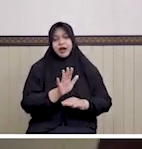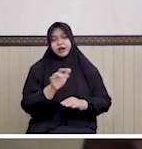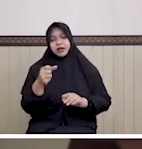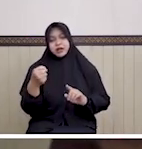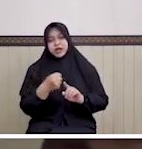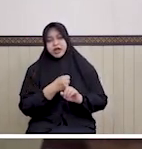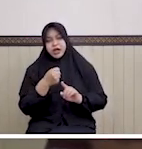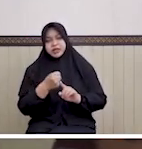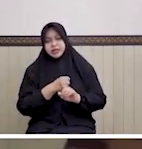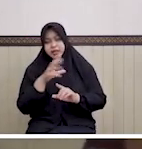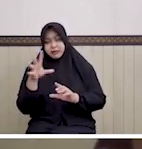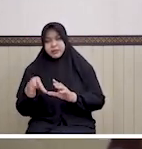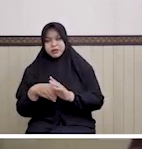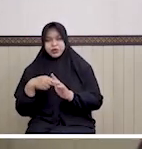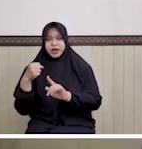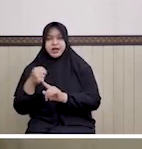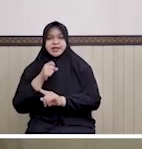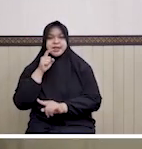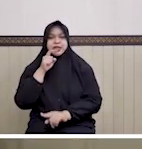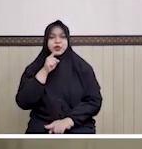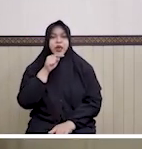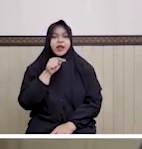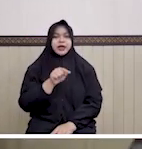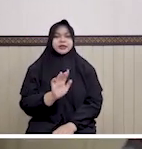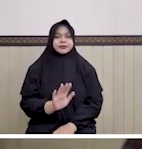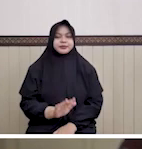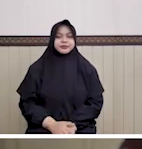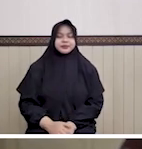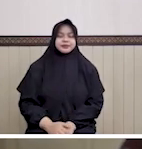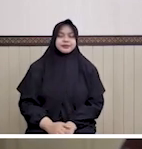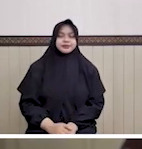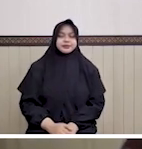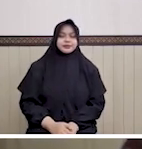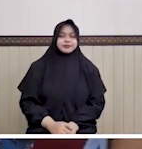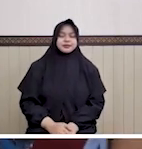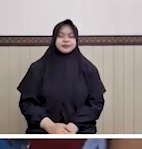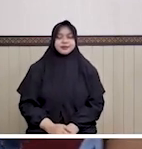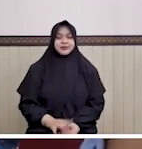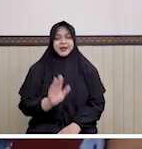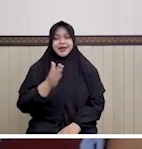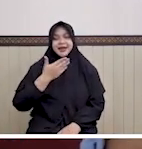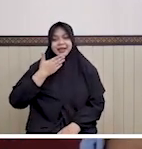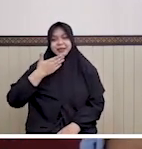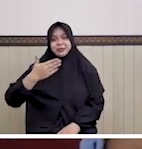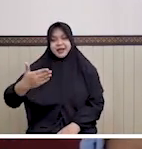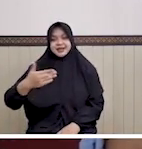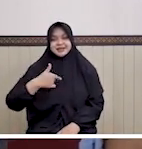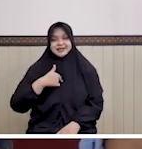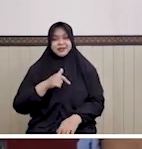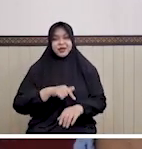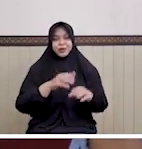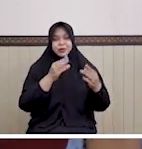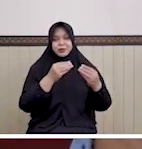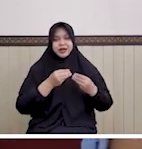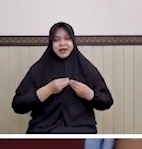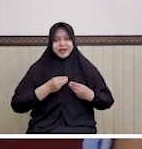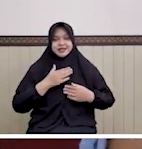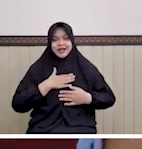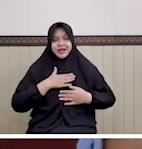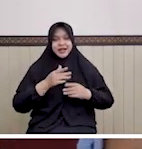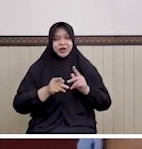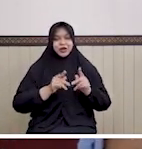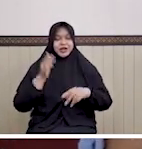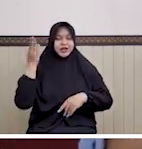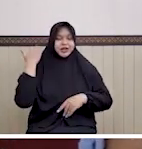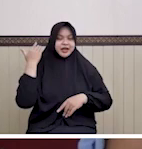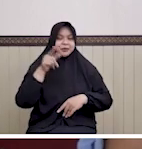kekerasan termasuk kekerasan seksual ini ya terima kasih ke waktu yang diberikan pada saya kalau tadi